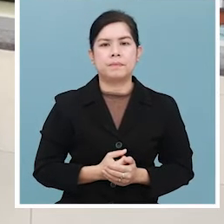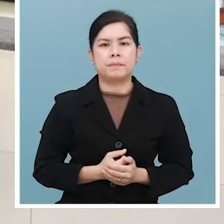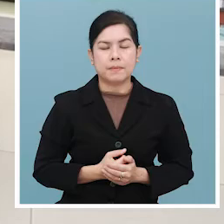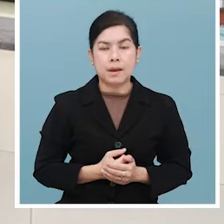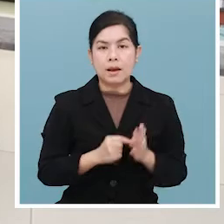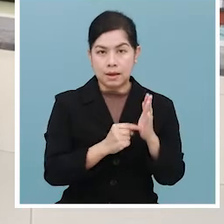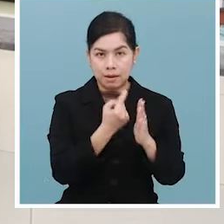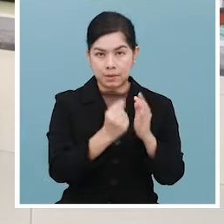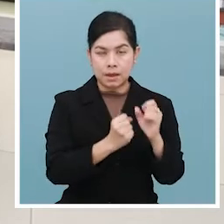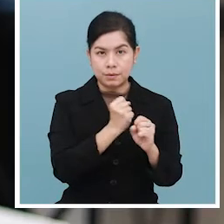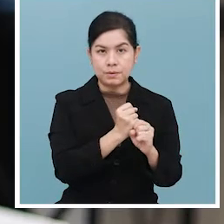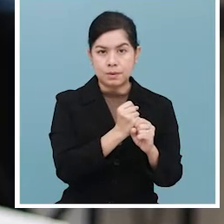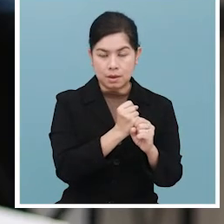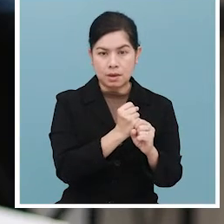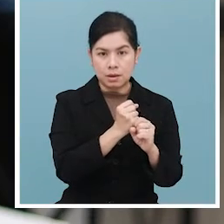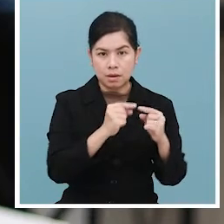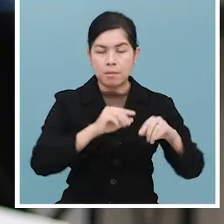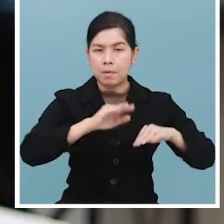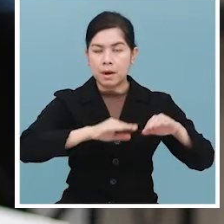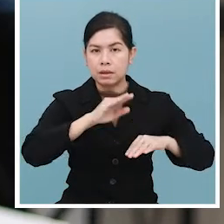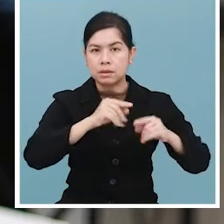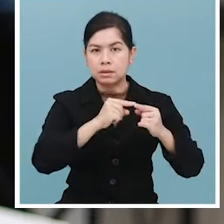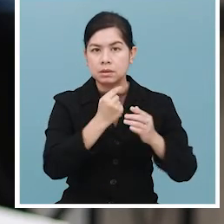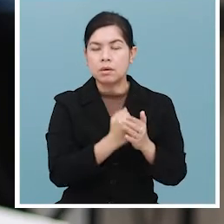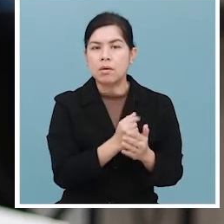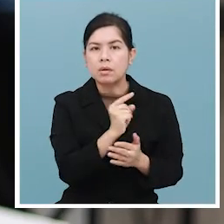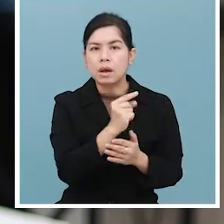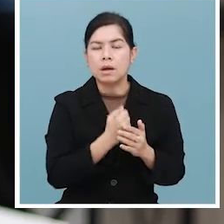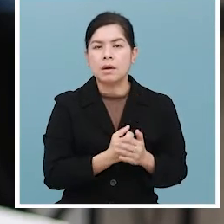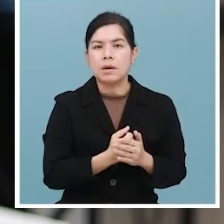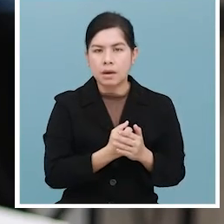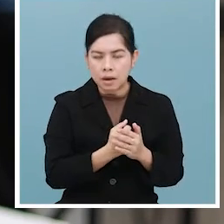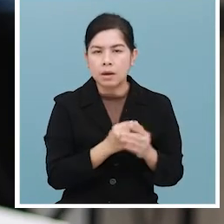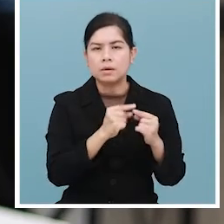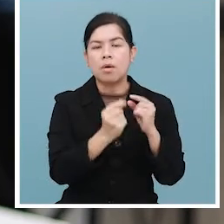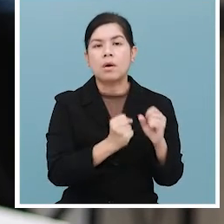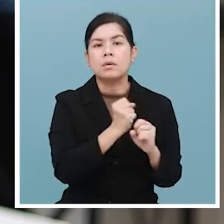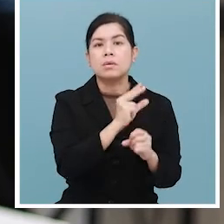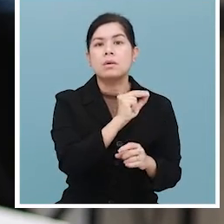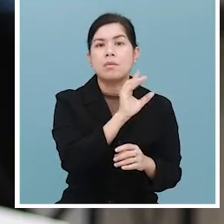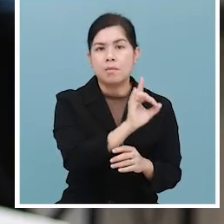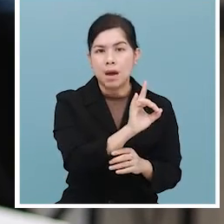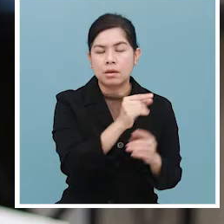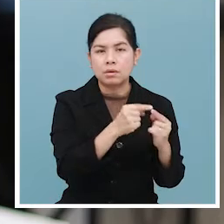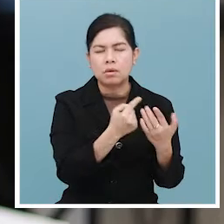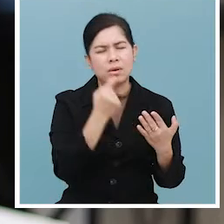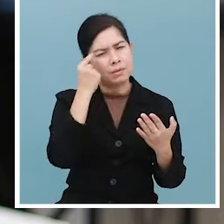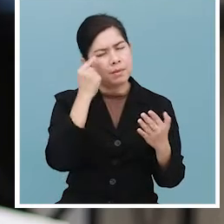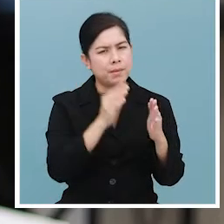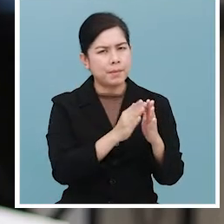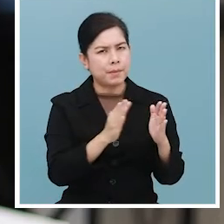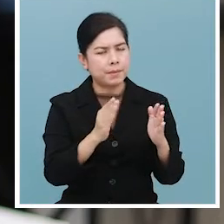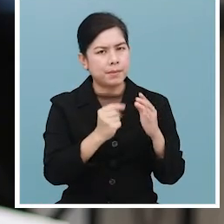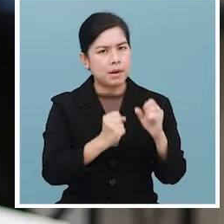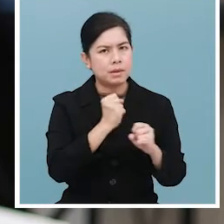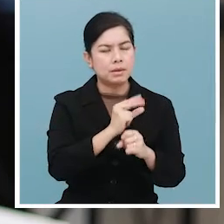งแต่35เนาะ37 38อะค่ะประมาณ38เลิกหมดละเหตุผลที่38 39ประม